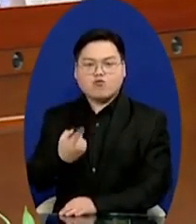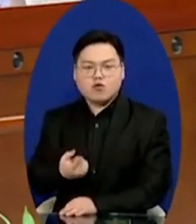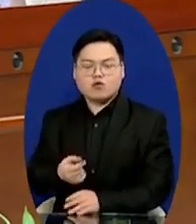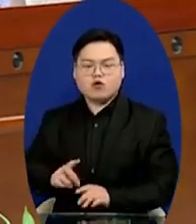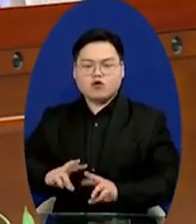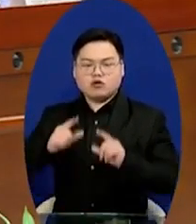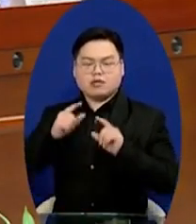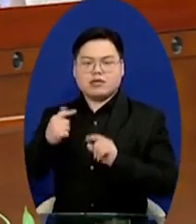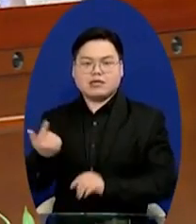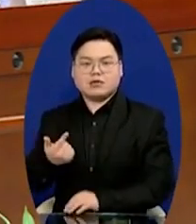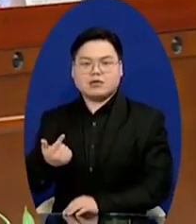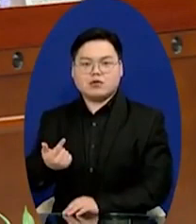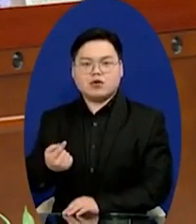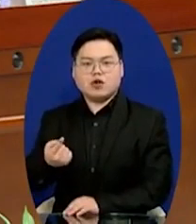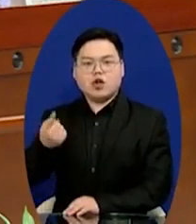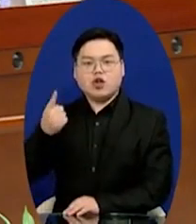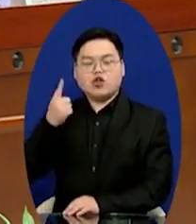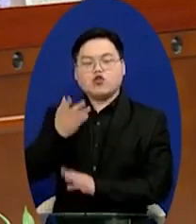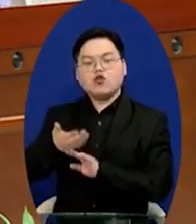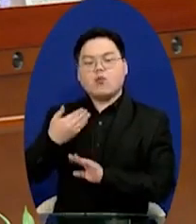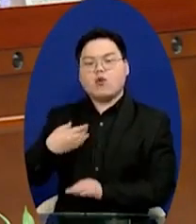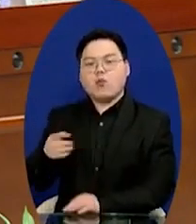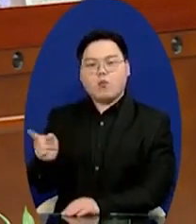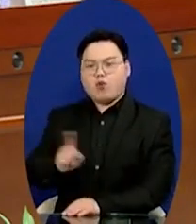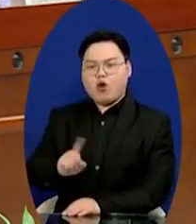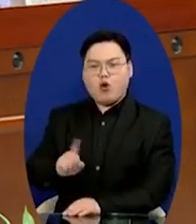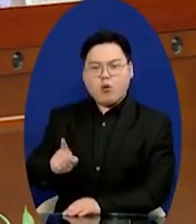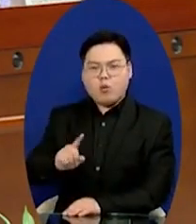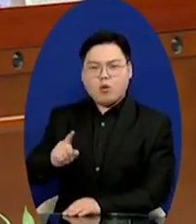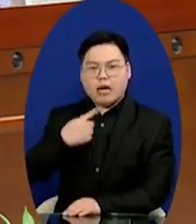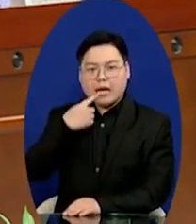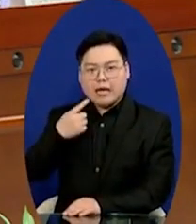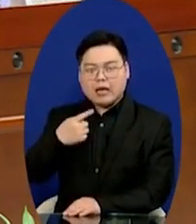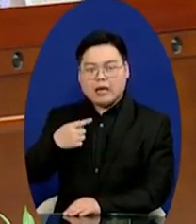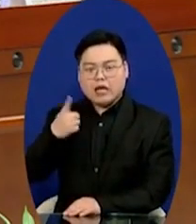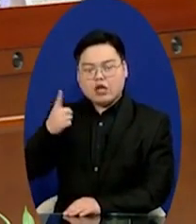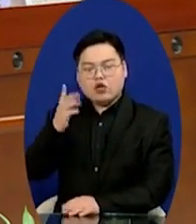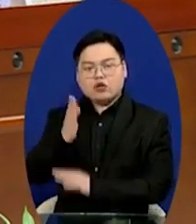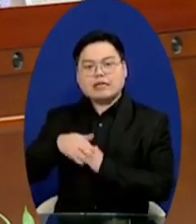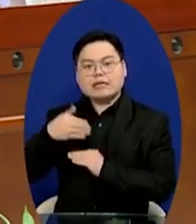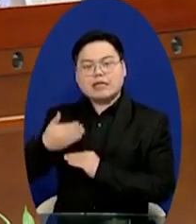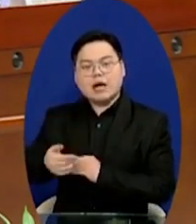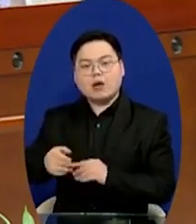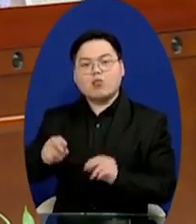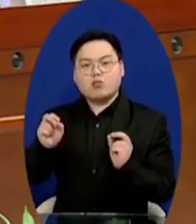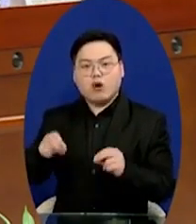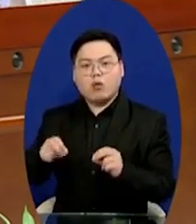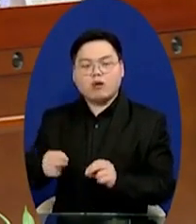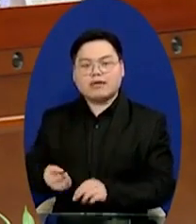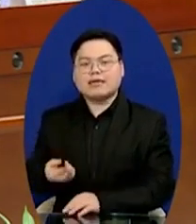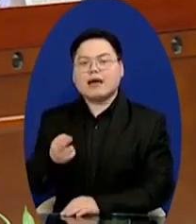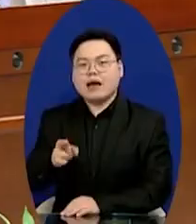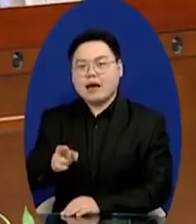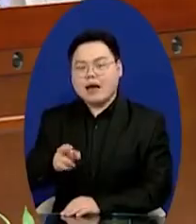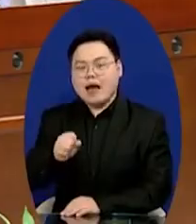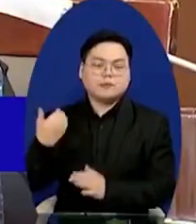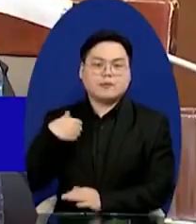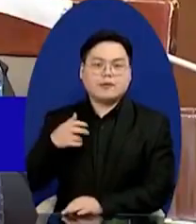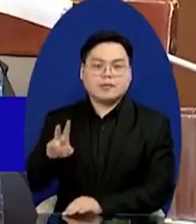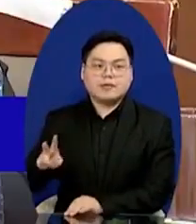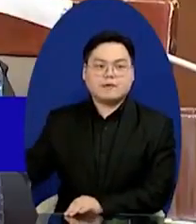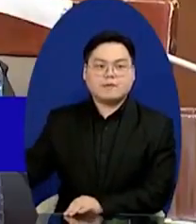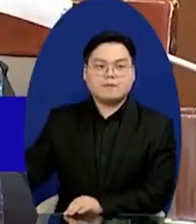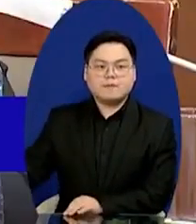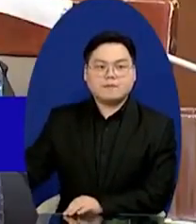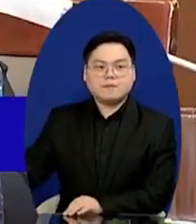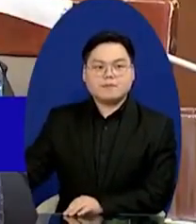өөрчилчихвөө? Өмнө нэг өдрийн өмнө болохгүй гэж хэлсэн байх. Энэ дээр Амар Төвшин гишүүний тайлбарыг сонсчихъя. 7 номерын микрофон.